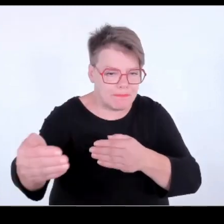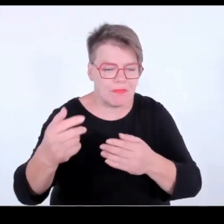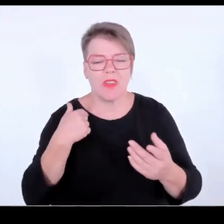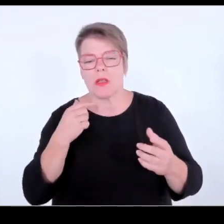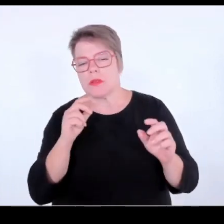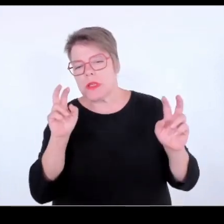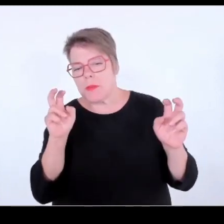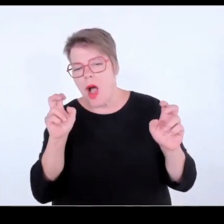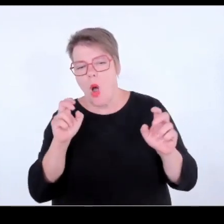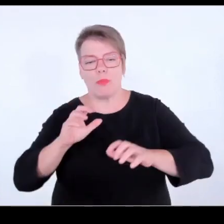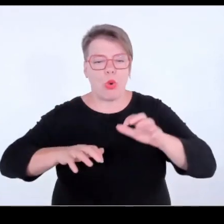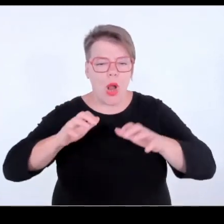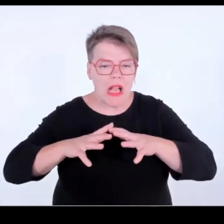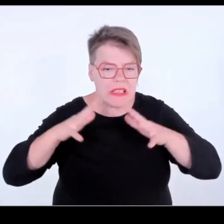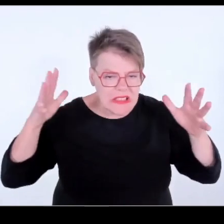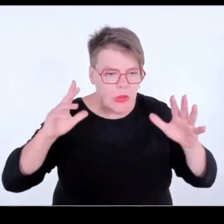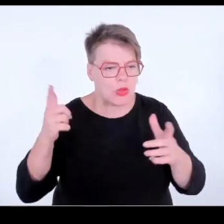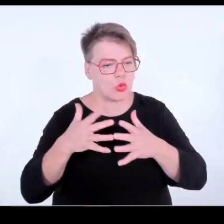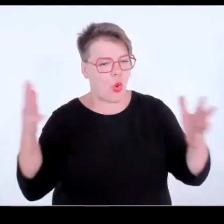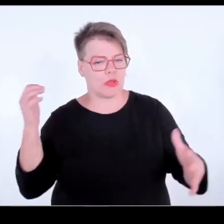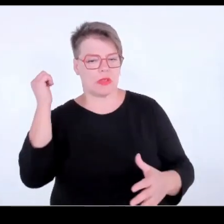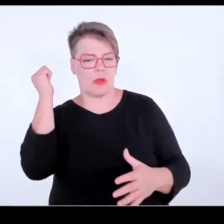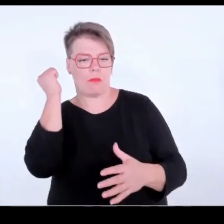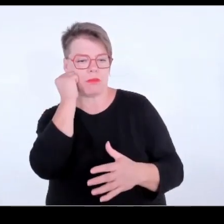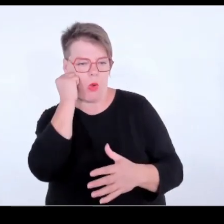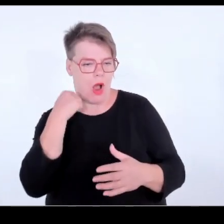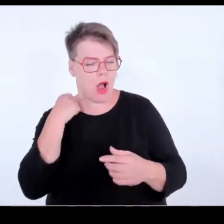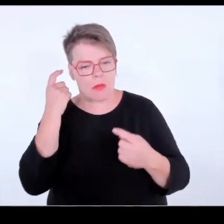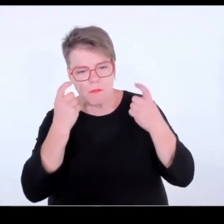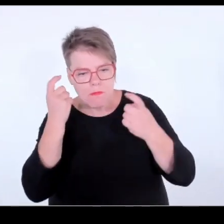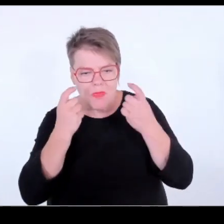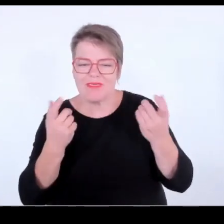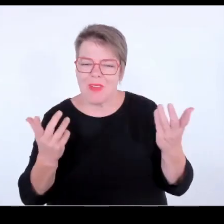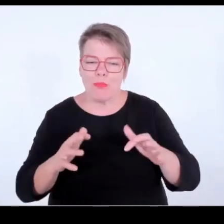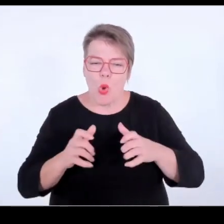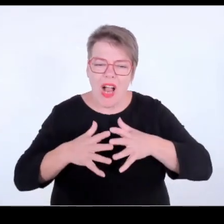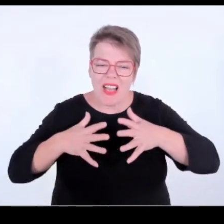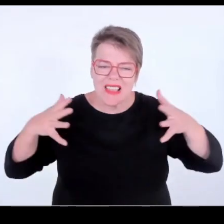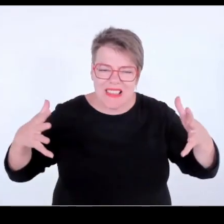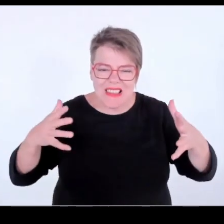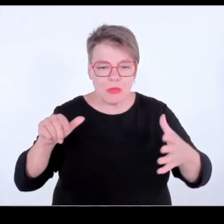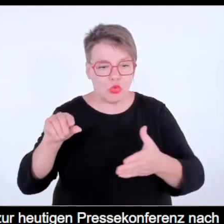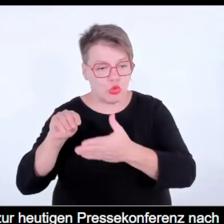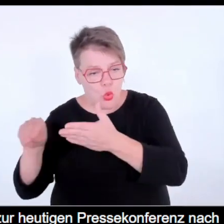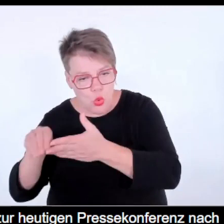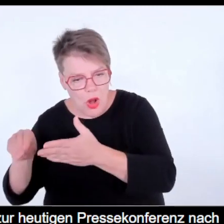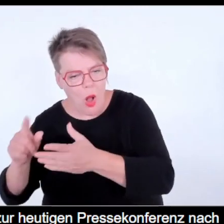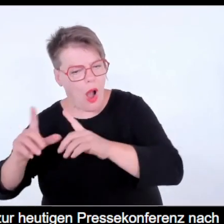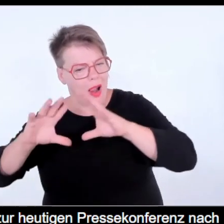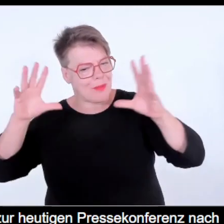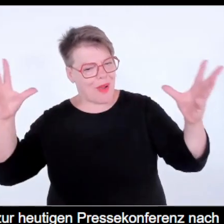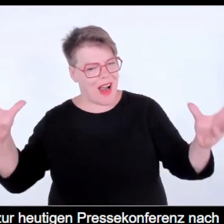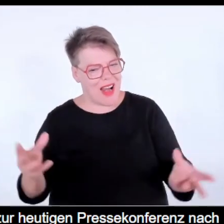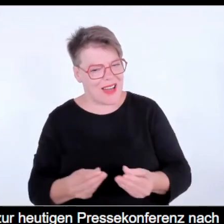Wir haben in Deutschland eine Situation, dass wir ersticken an Bürokratie. Es lähmt unser ganzes Land. In Deutschland sind